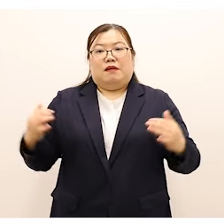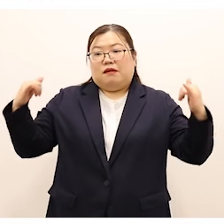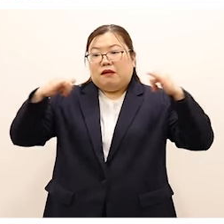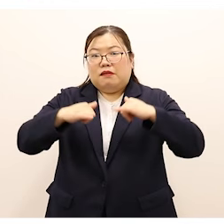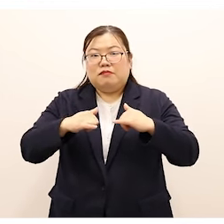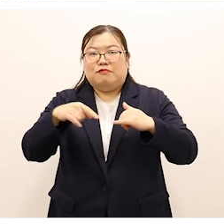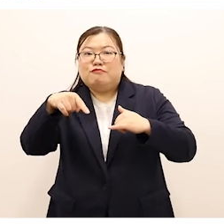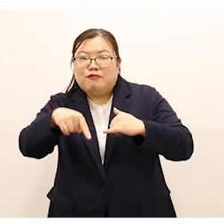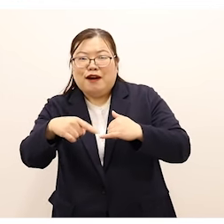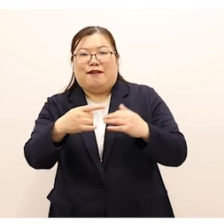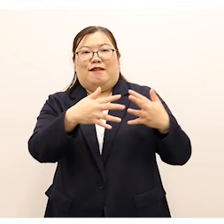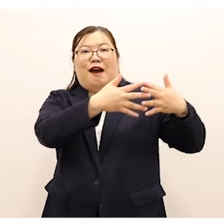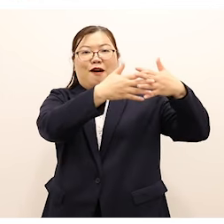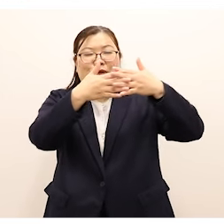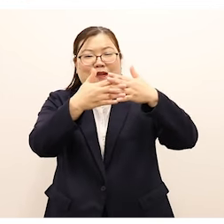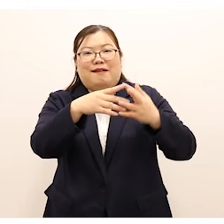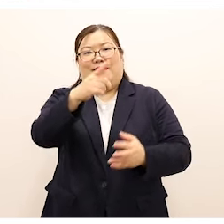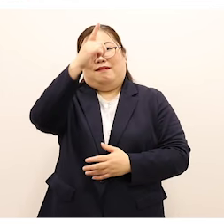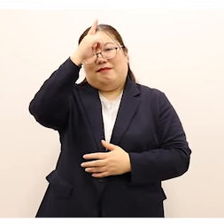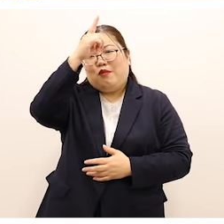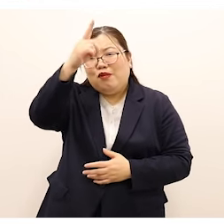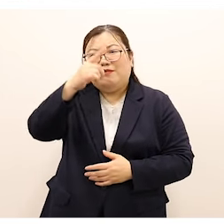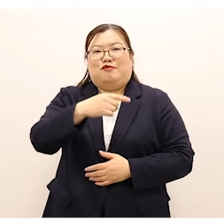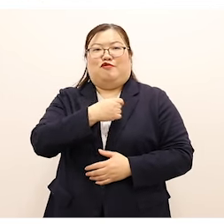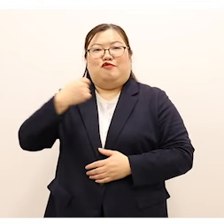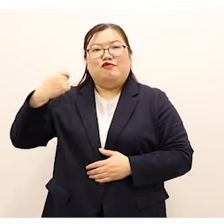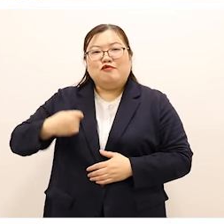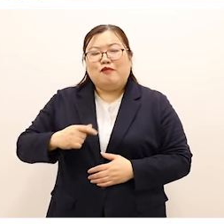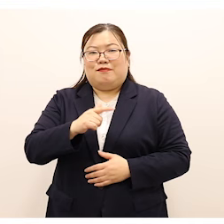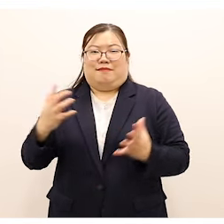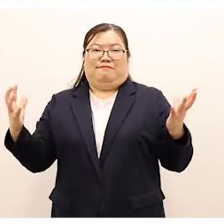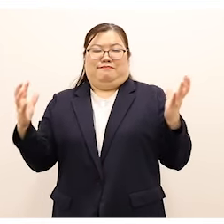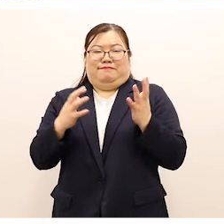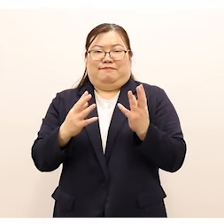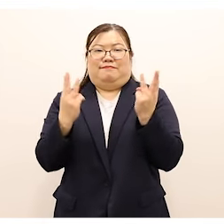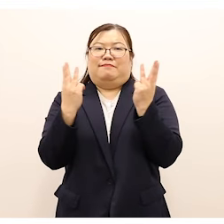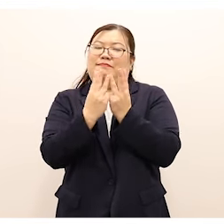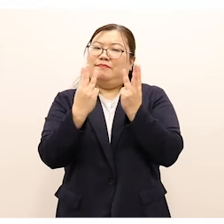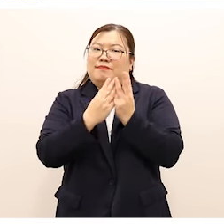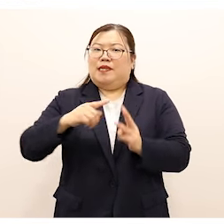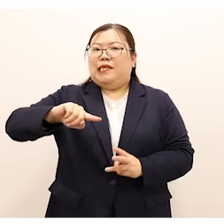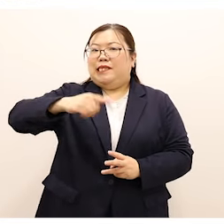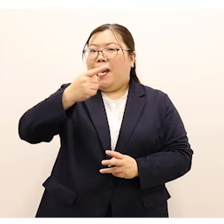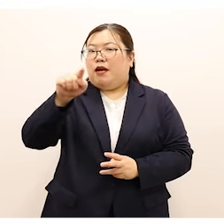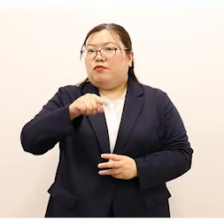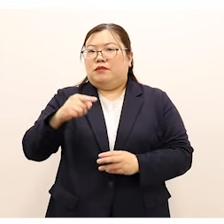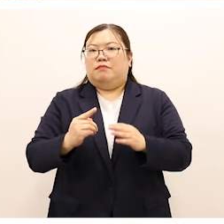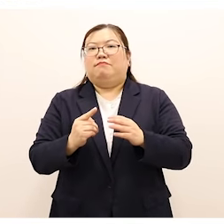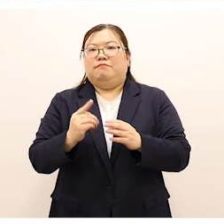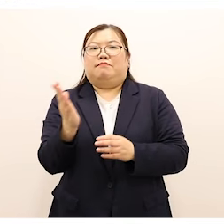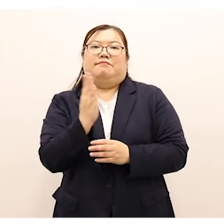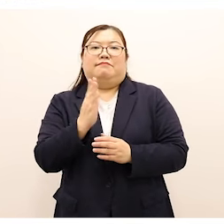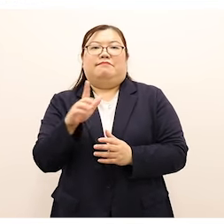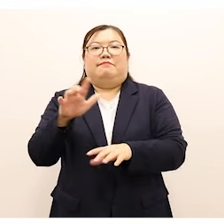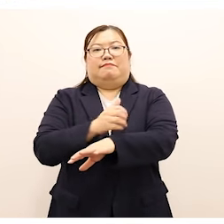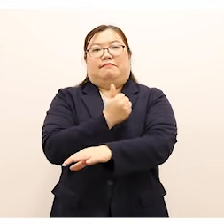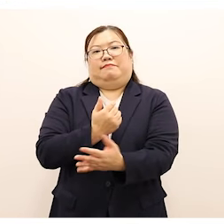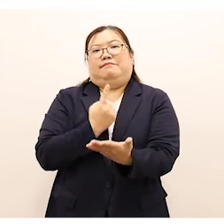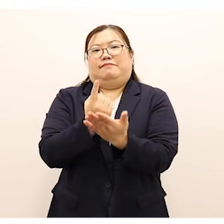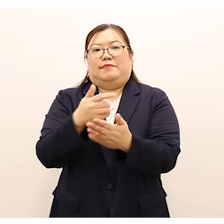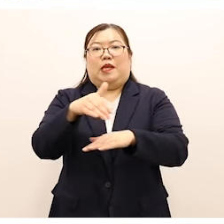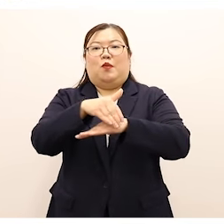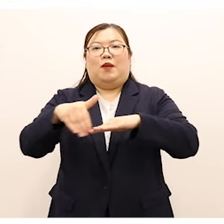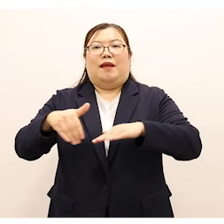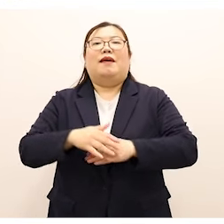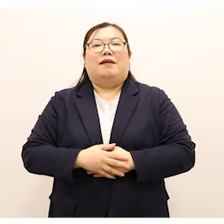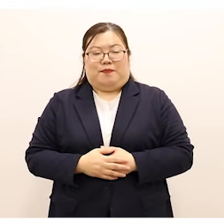されました。アメリカ、ドイツ、中国など世界各国から約100名の選手が参加する見込みとな